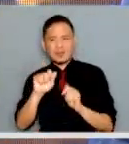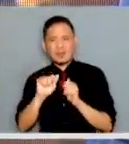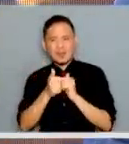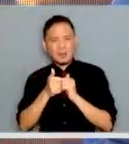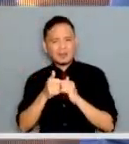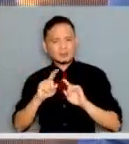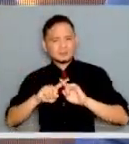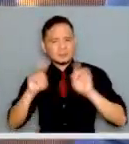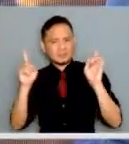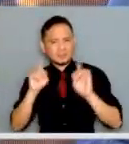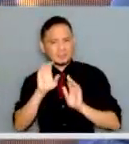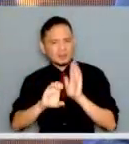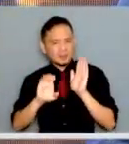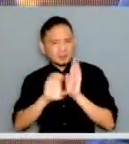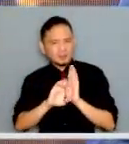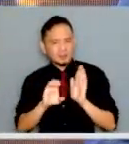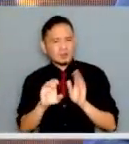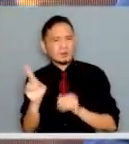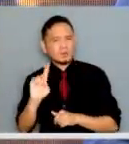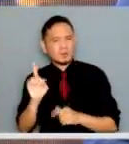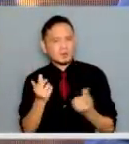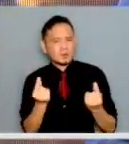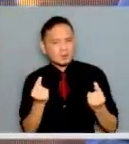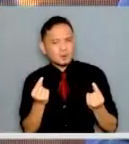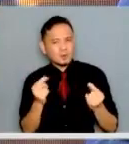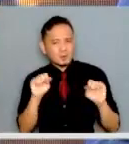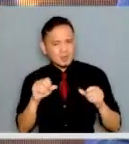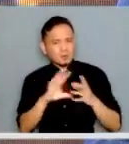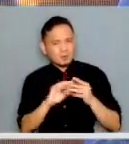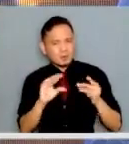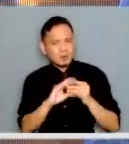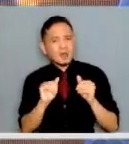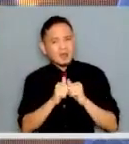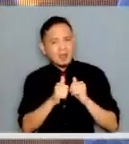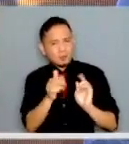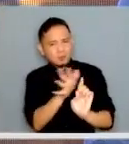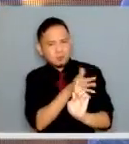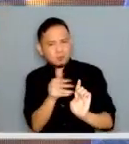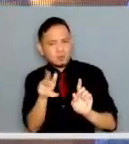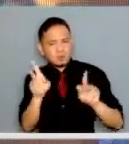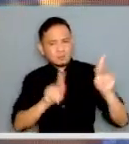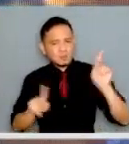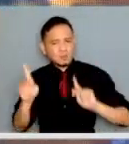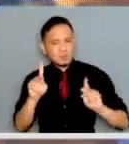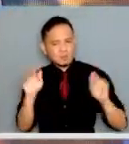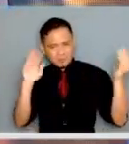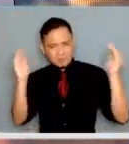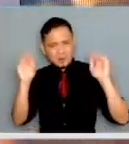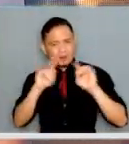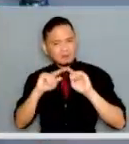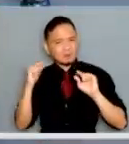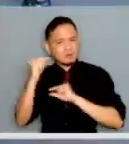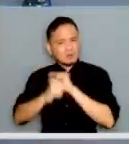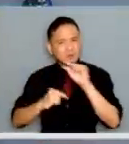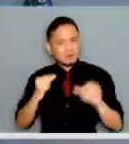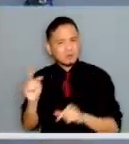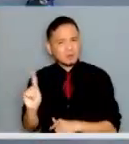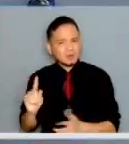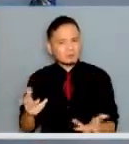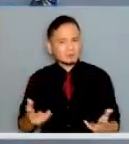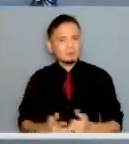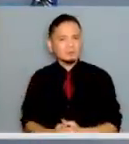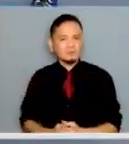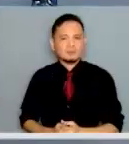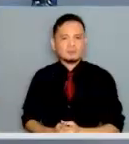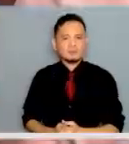sa Rent? Para maging, ano naman, mas mapalapit pa rin sa viewers ng makabagong generasyon. So very true po yun, no? Very